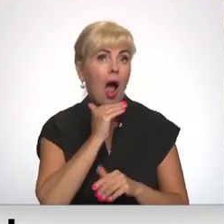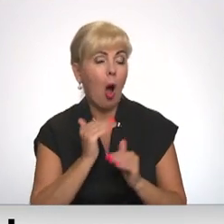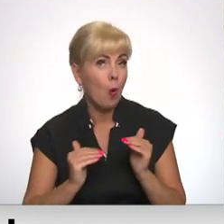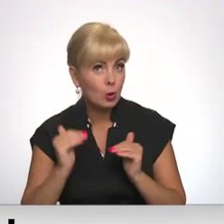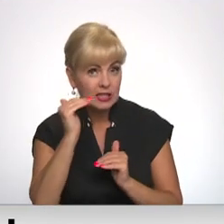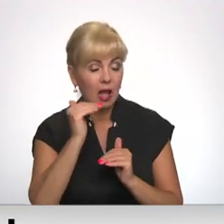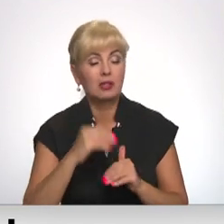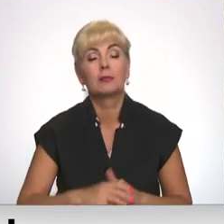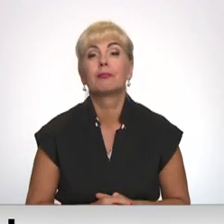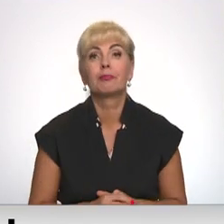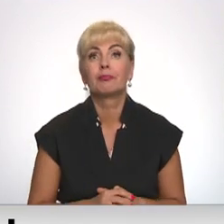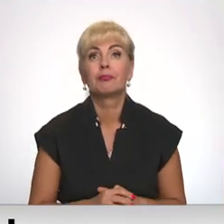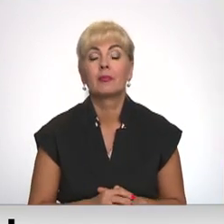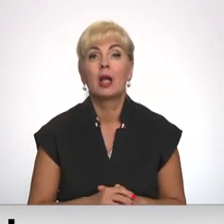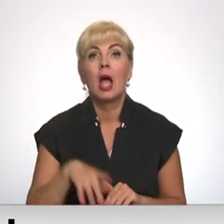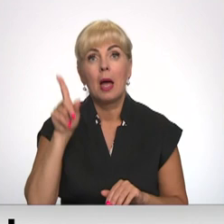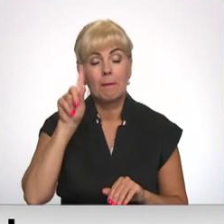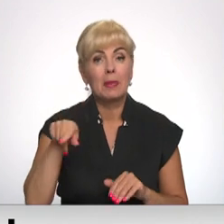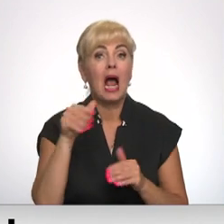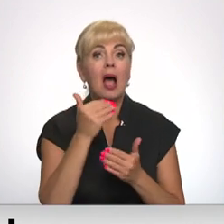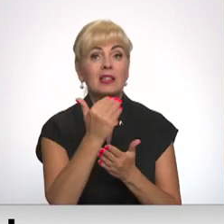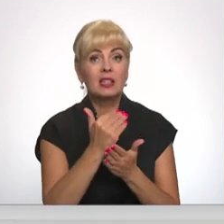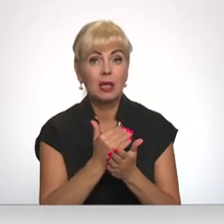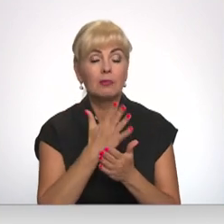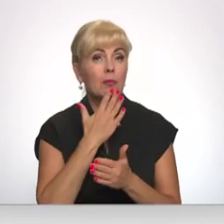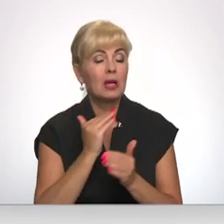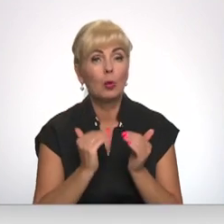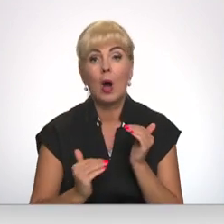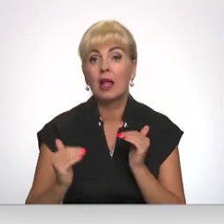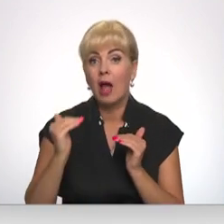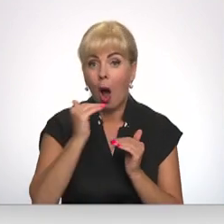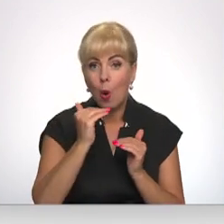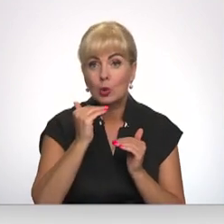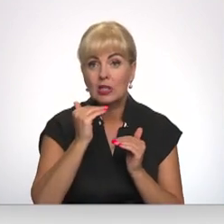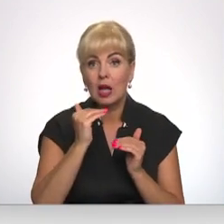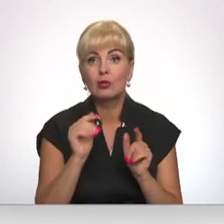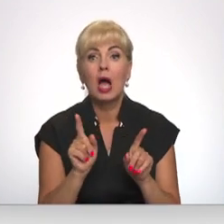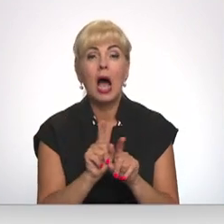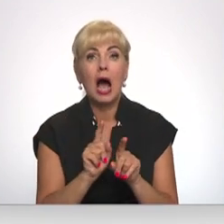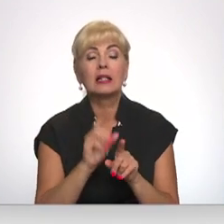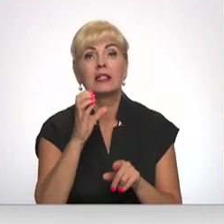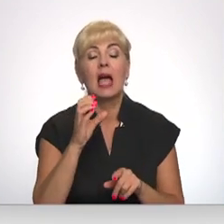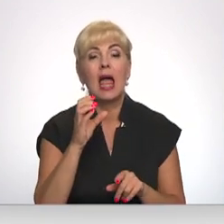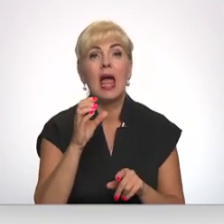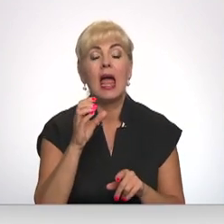Tās prasības bija nesamērīgi augstas, un gan CSDD,